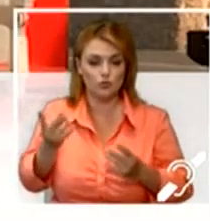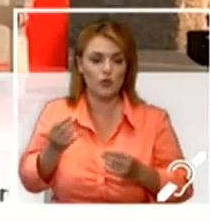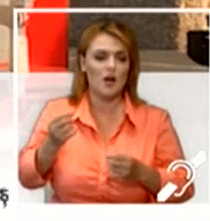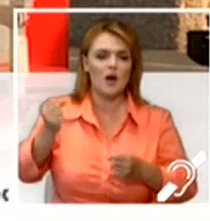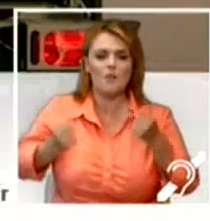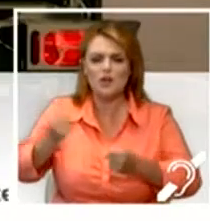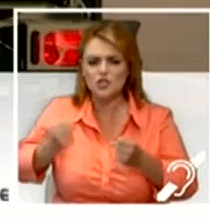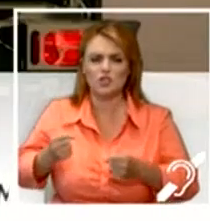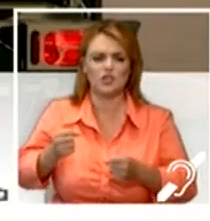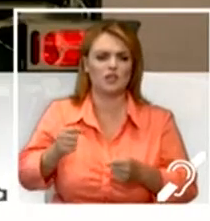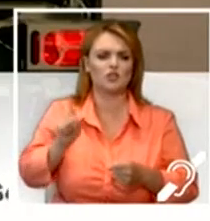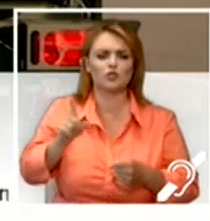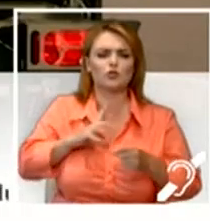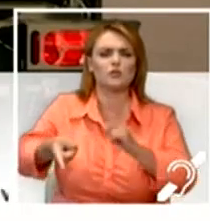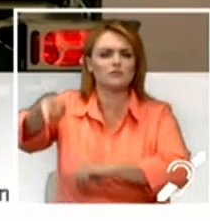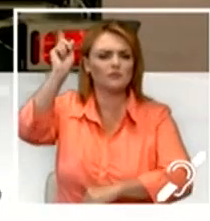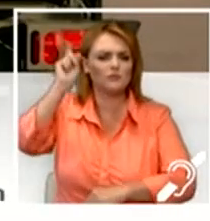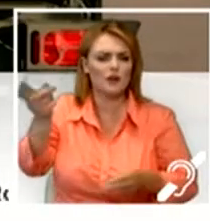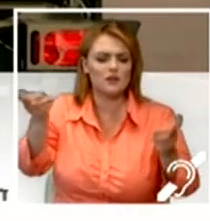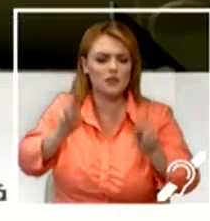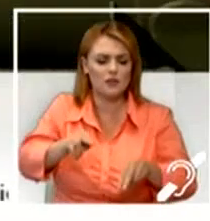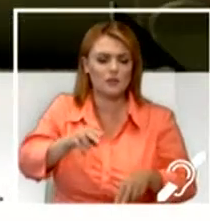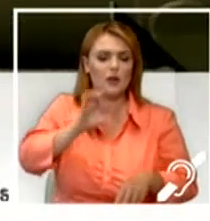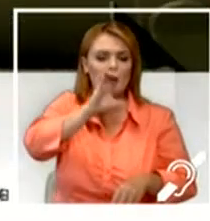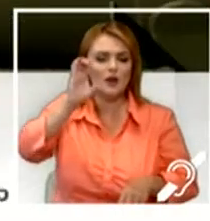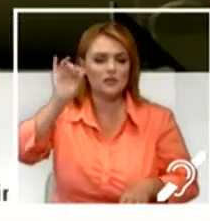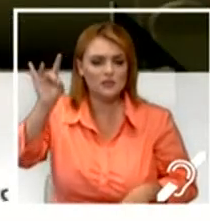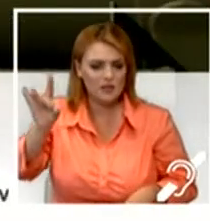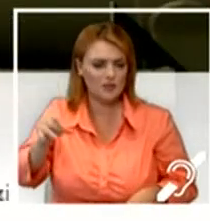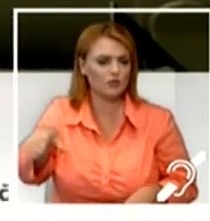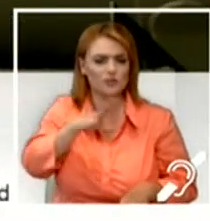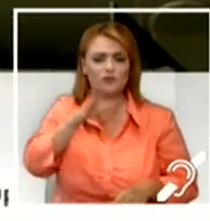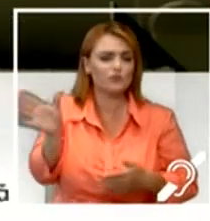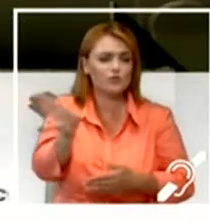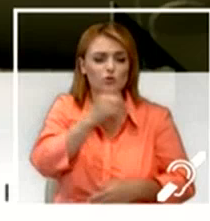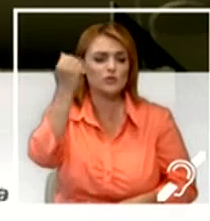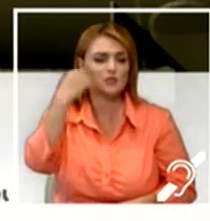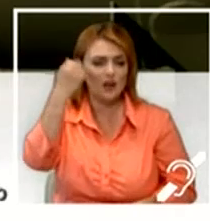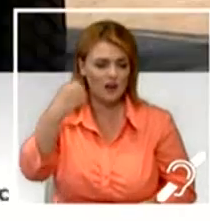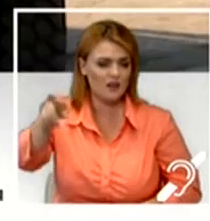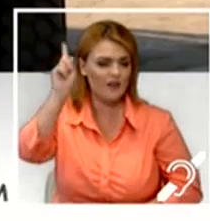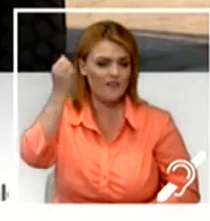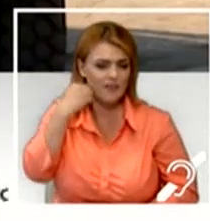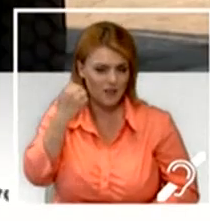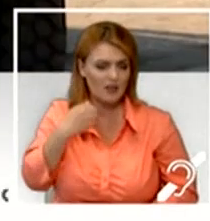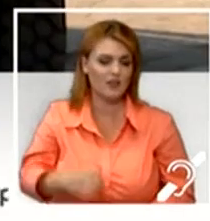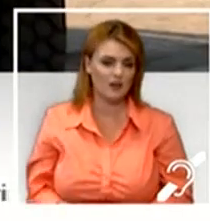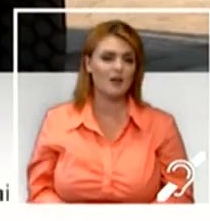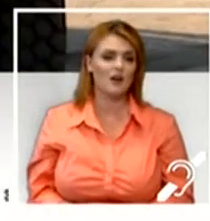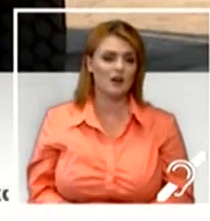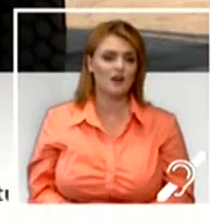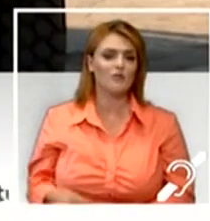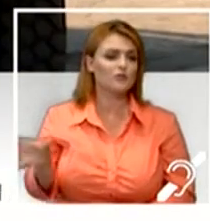avem, moștenite de pe timpul armatei sovietice. Vorbim despre logistică mult acolo, se vorbește despre unități de transport, se vorbește